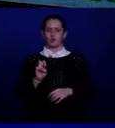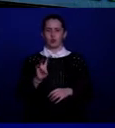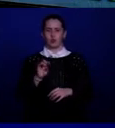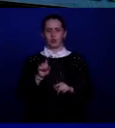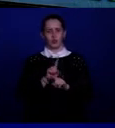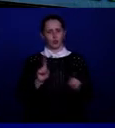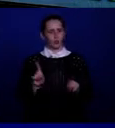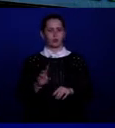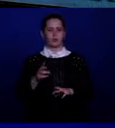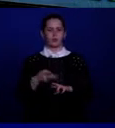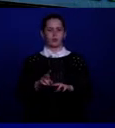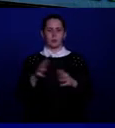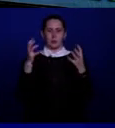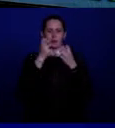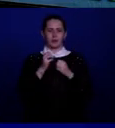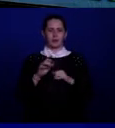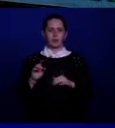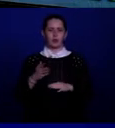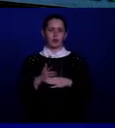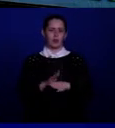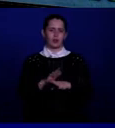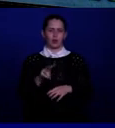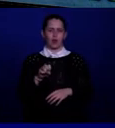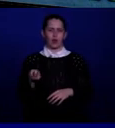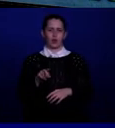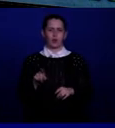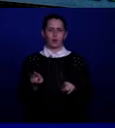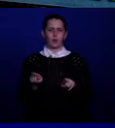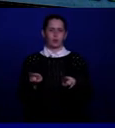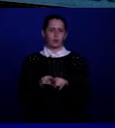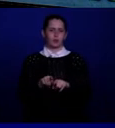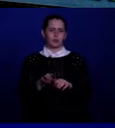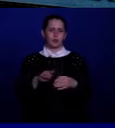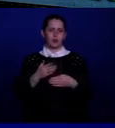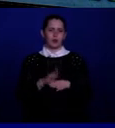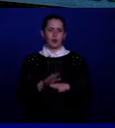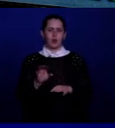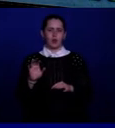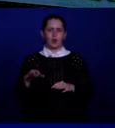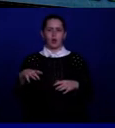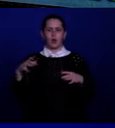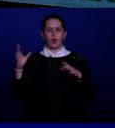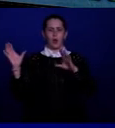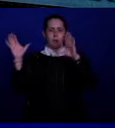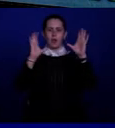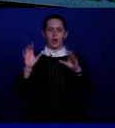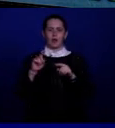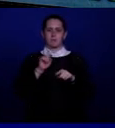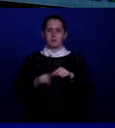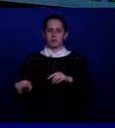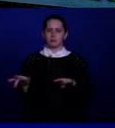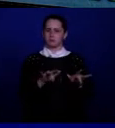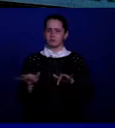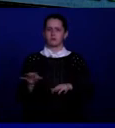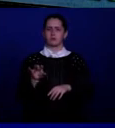Потемнел он в поле, на озерах треснул лед, будто раскололи. Облака бегут быстрей, небо